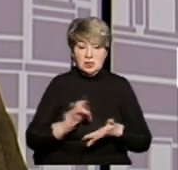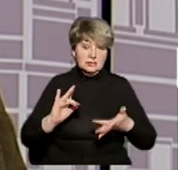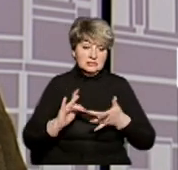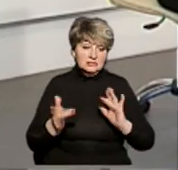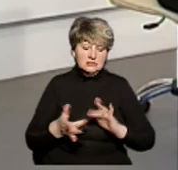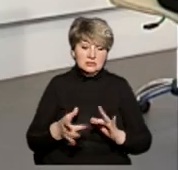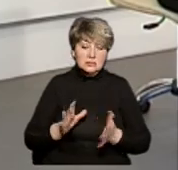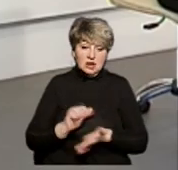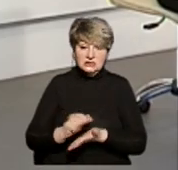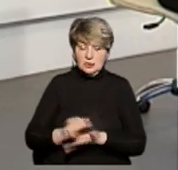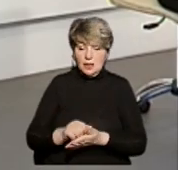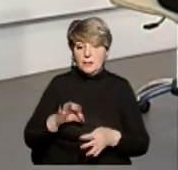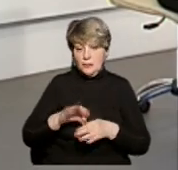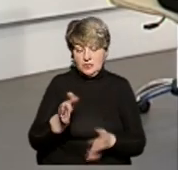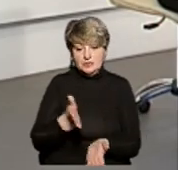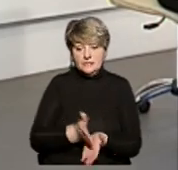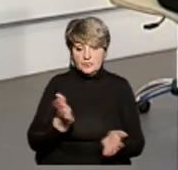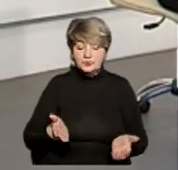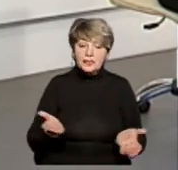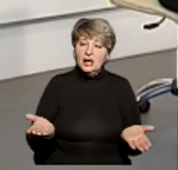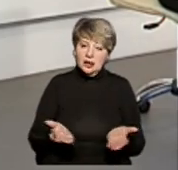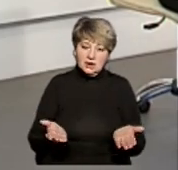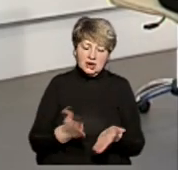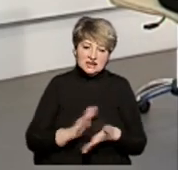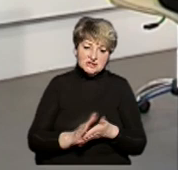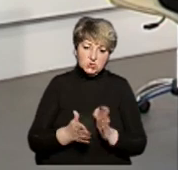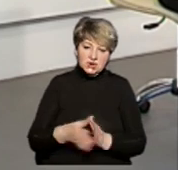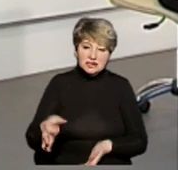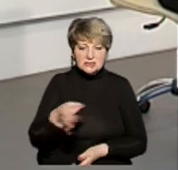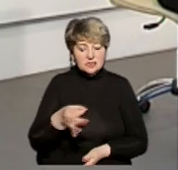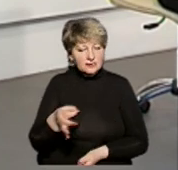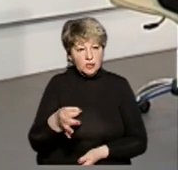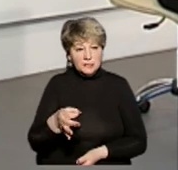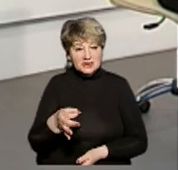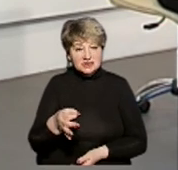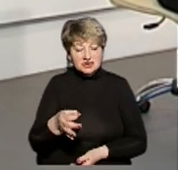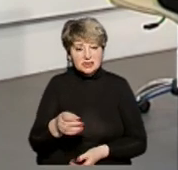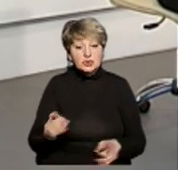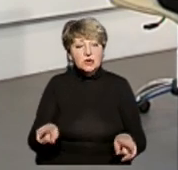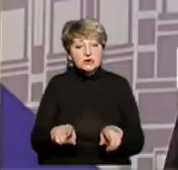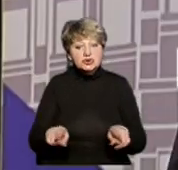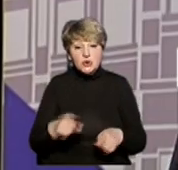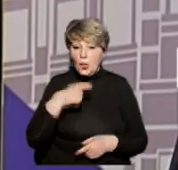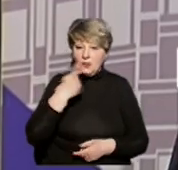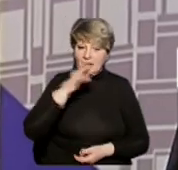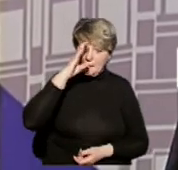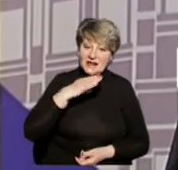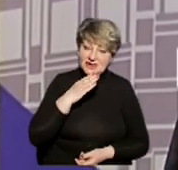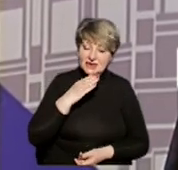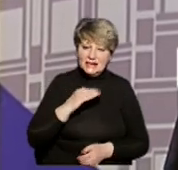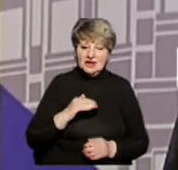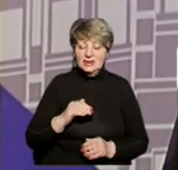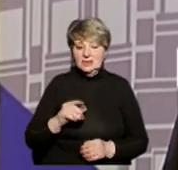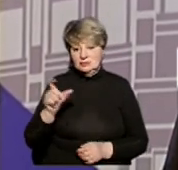Так. Пане Валерію, яка ситуація в області? Що кажуть? От які відгуки також батьків, дітей? Чи